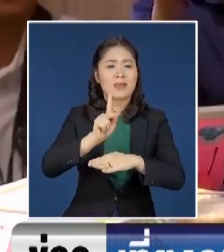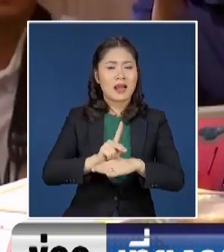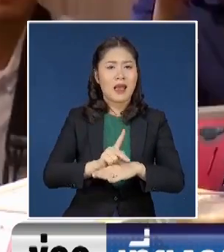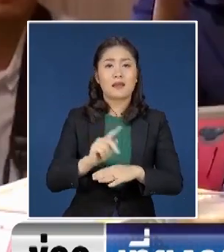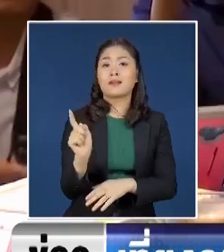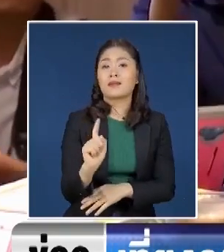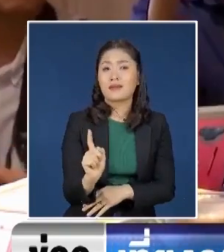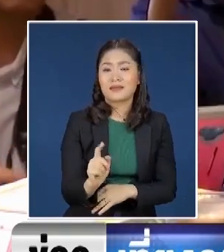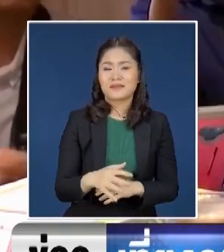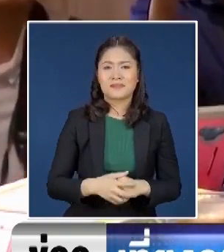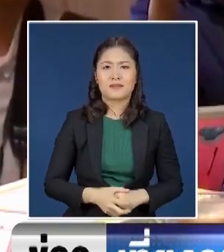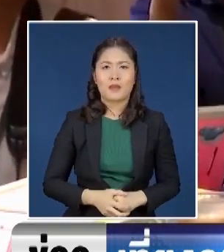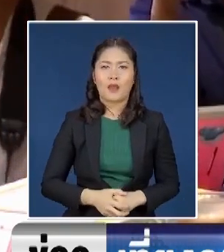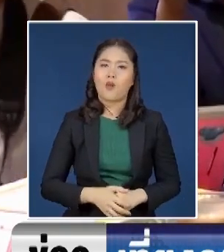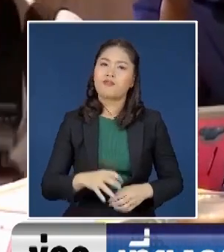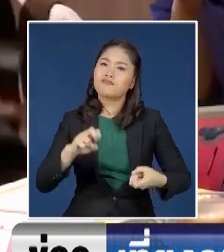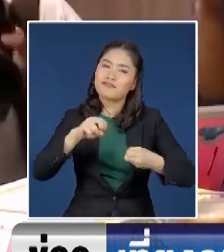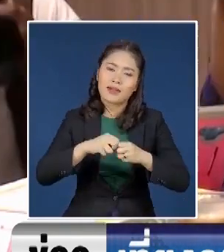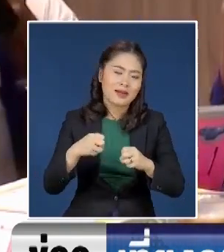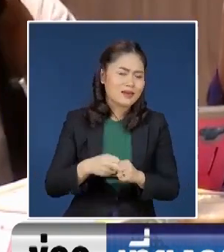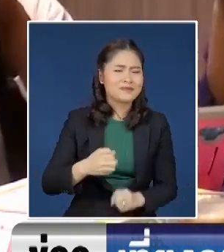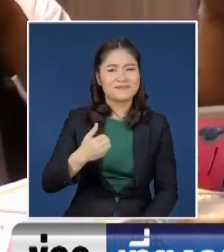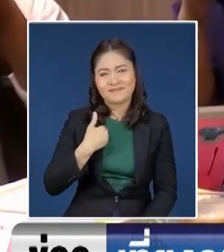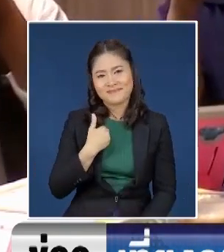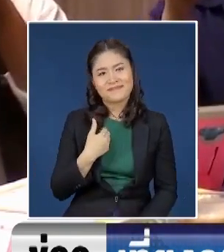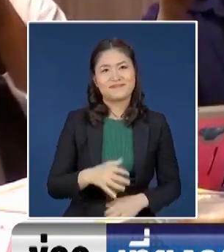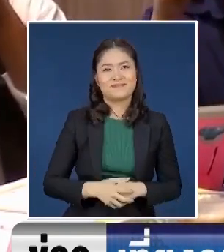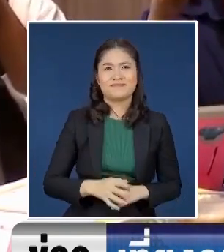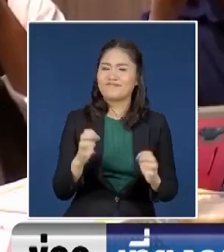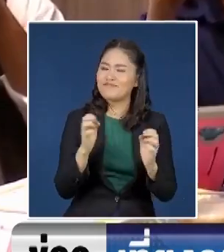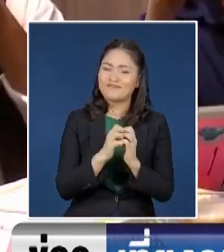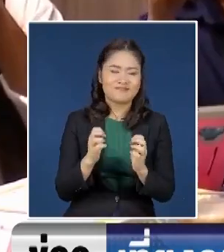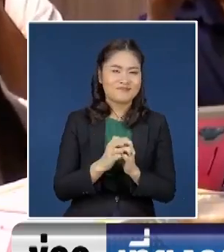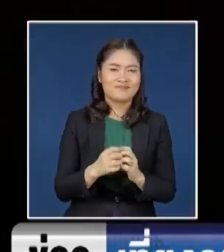านั้นเนี่ยนะฮะเป็นเรื่องครับลองไปฟังอีกช่วงนึงต่อฮะ